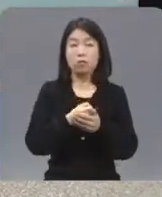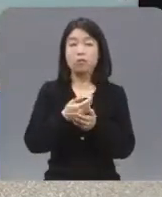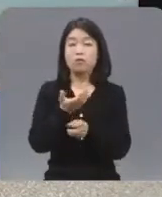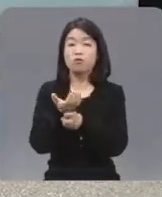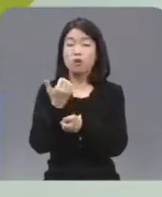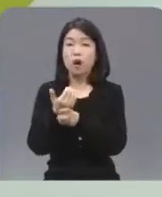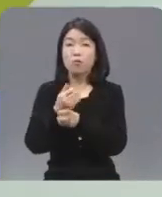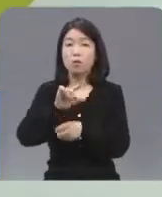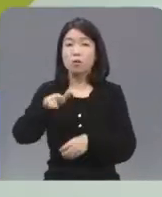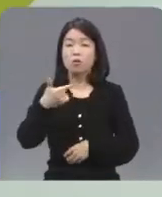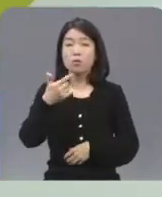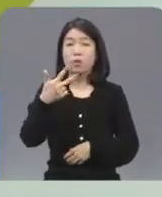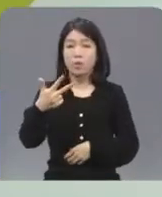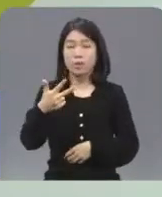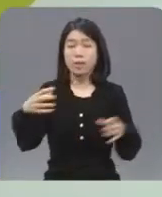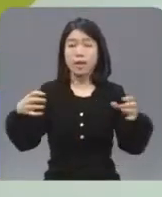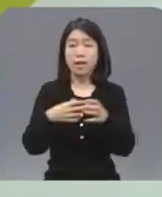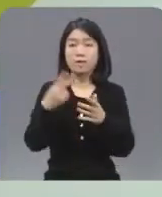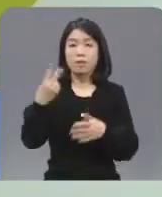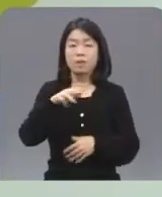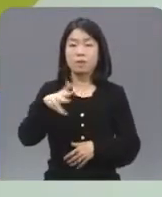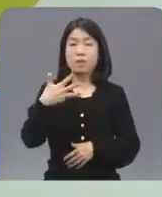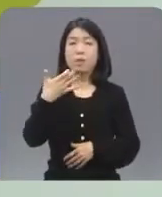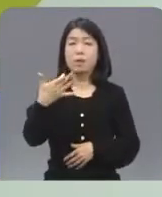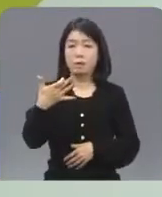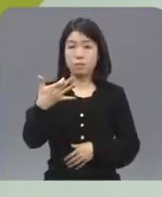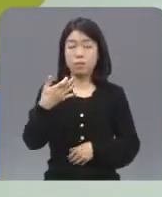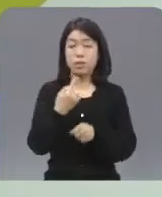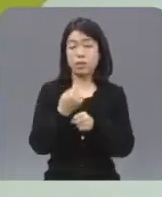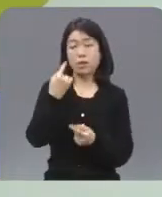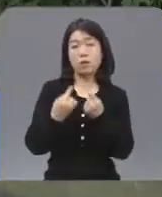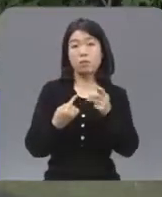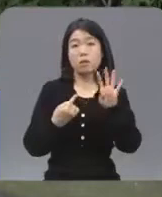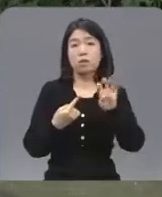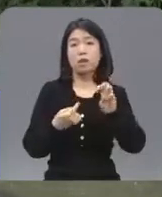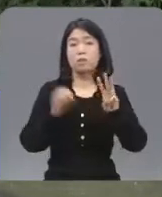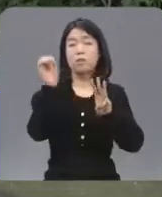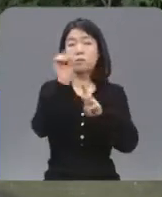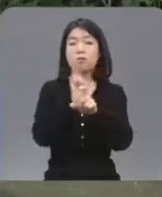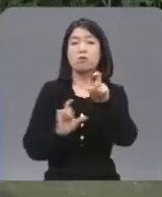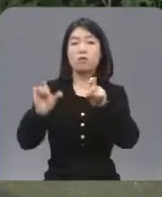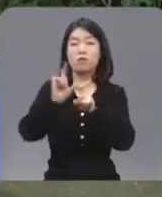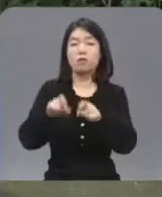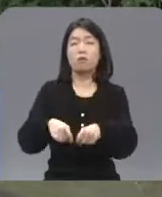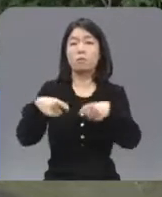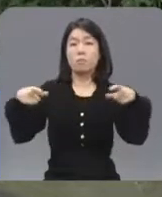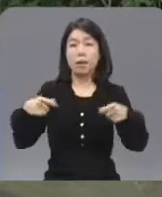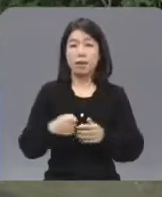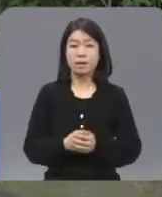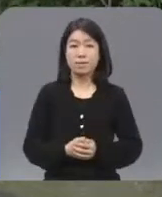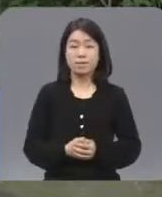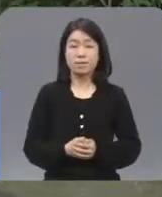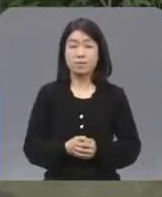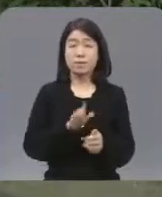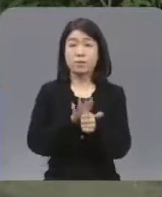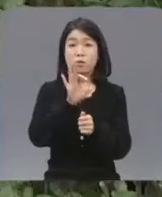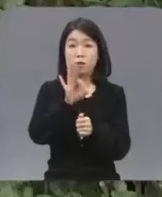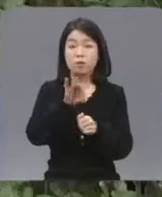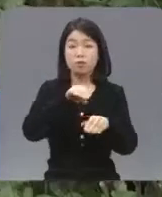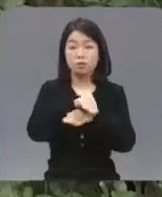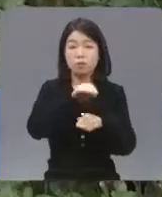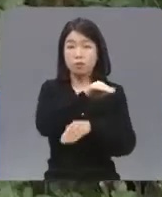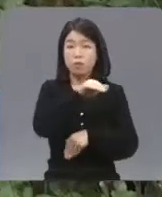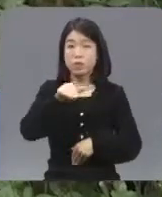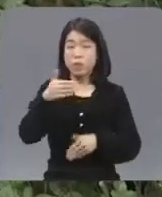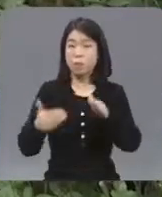화물차 607대 등 2,819대로 지난해보다 43% 이상 증가했습니다. 보조금은 승용차